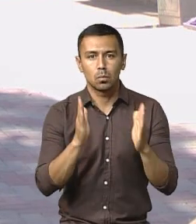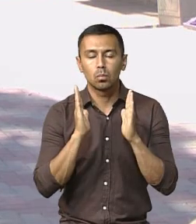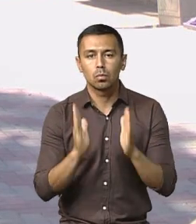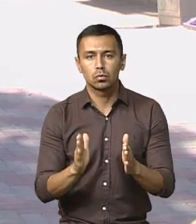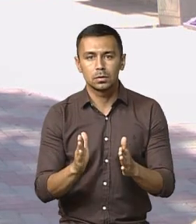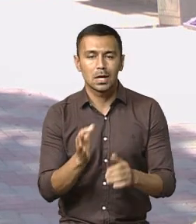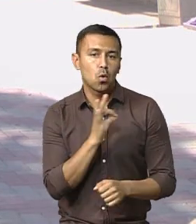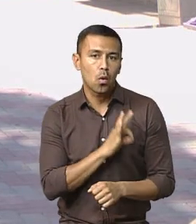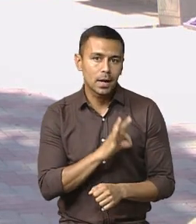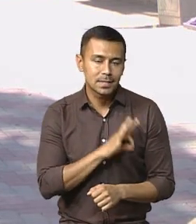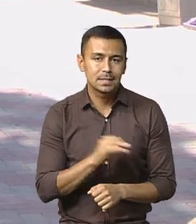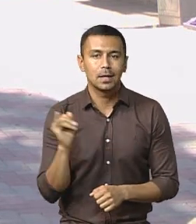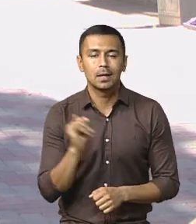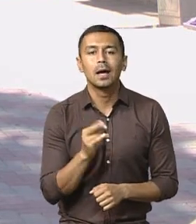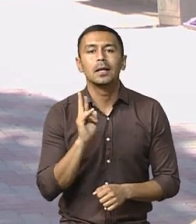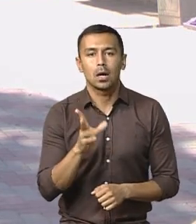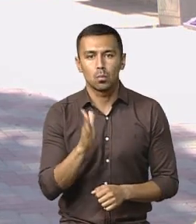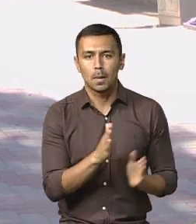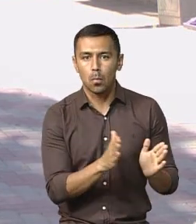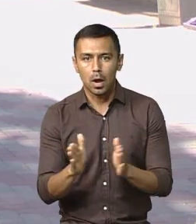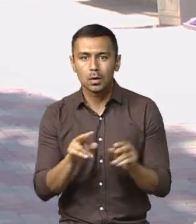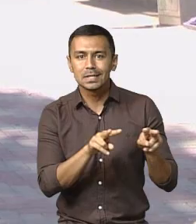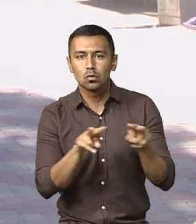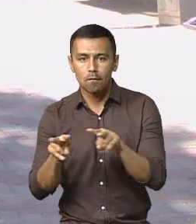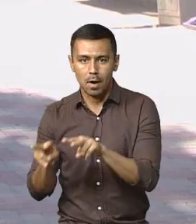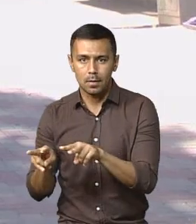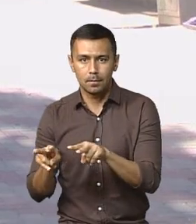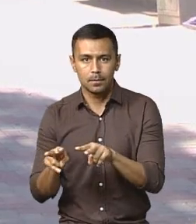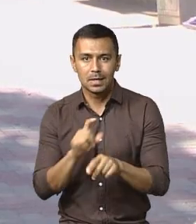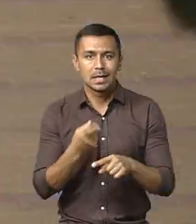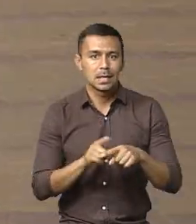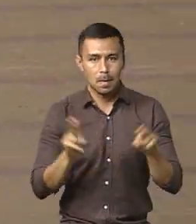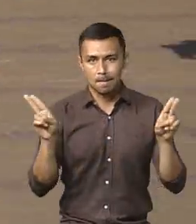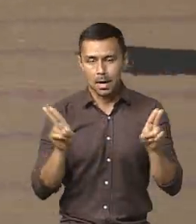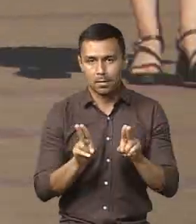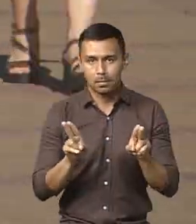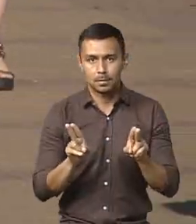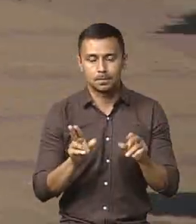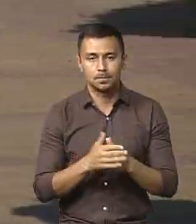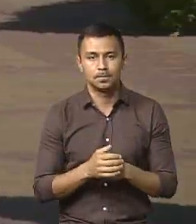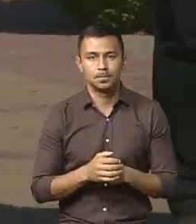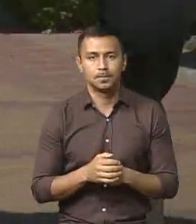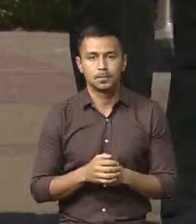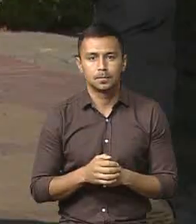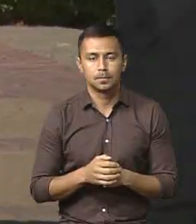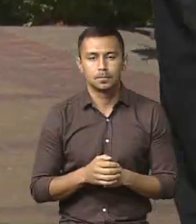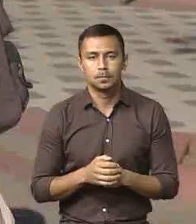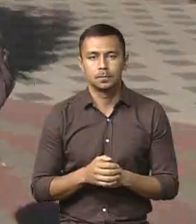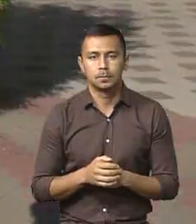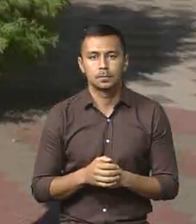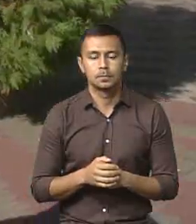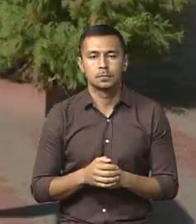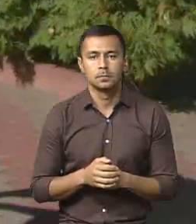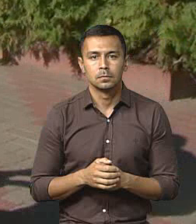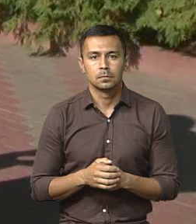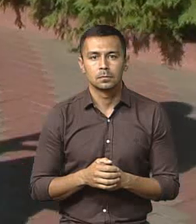будуть дієві і яким буде механізм слідкування за цими правилами. Ярослава Антошевська, Віктор Кривий, Іван Мовчан.